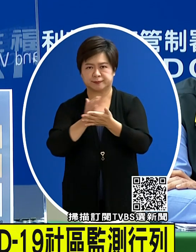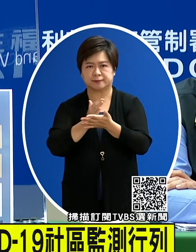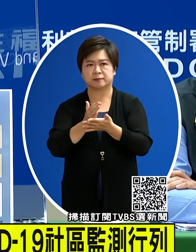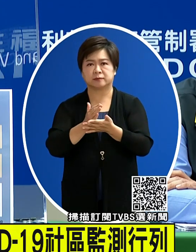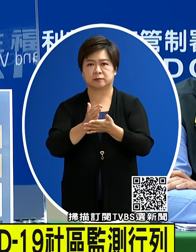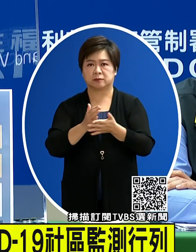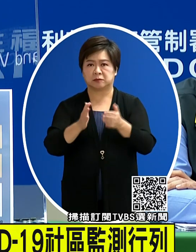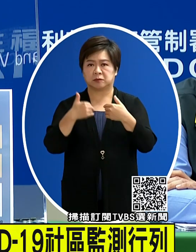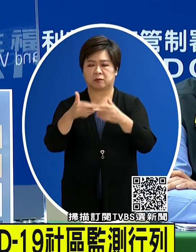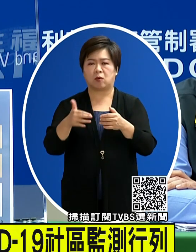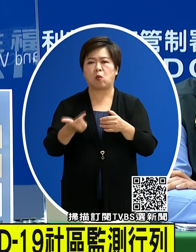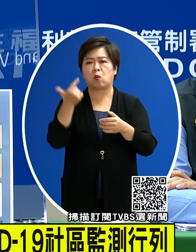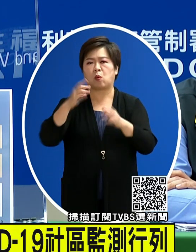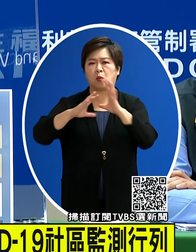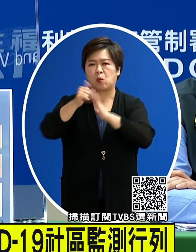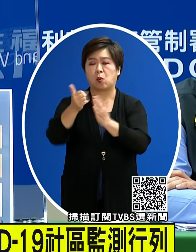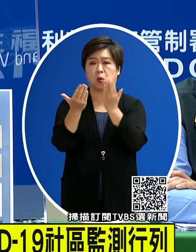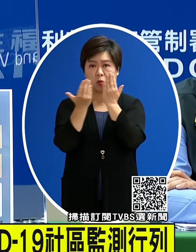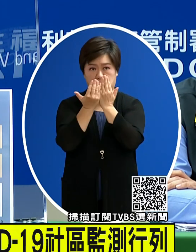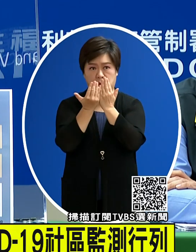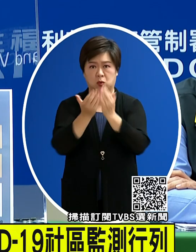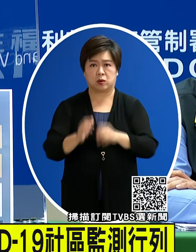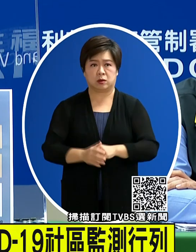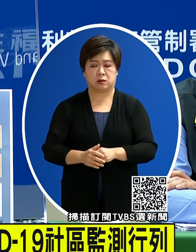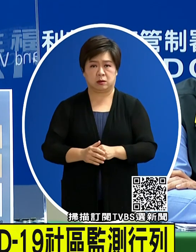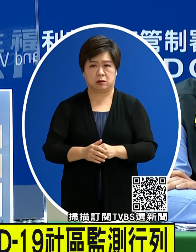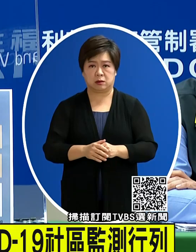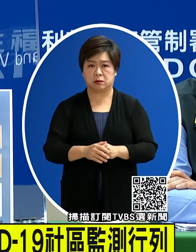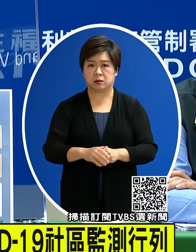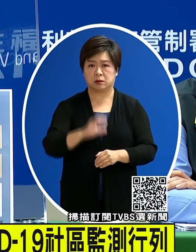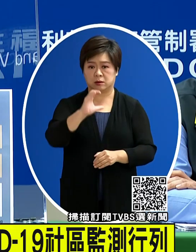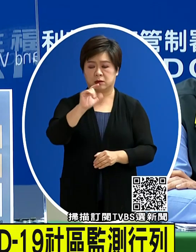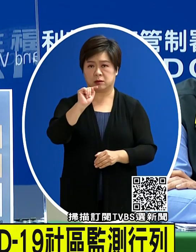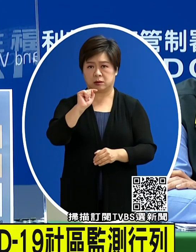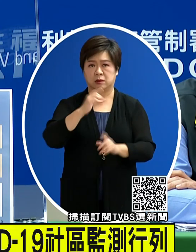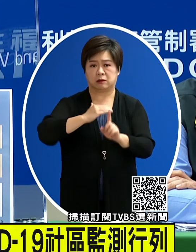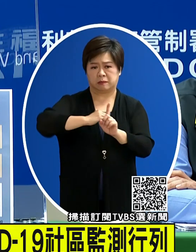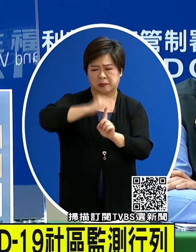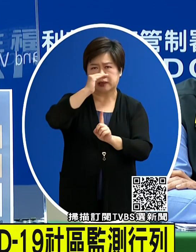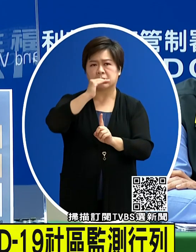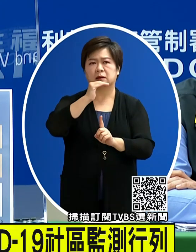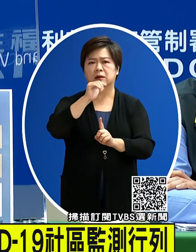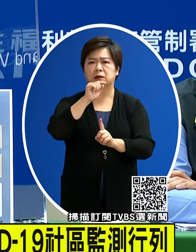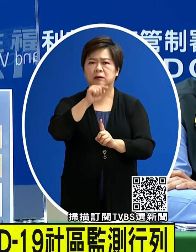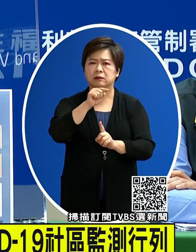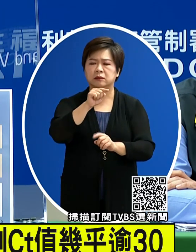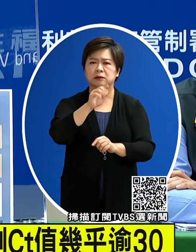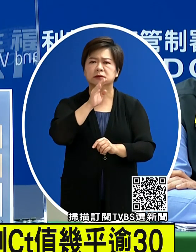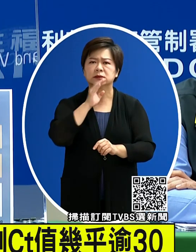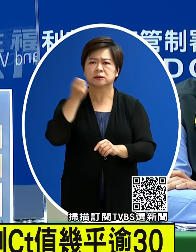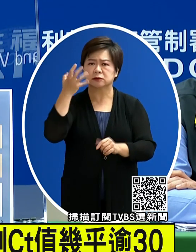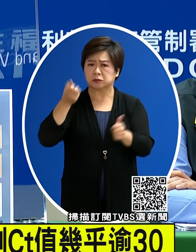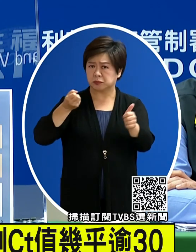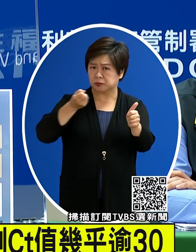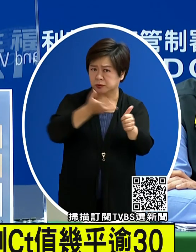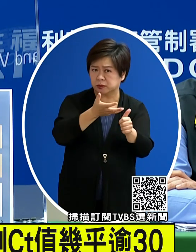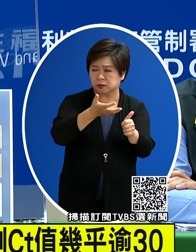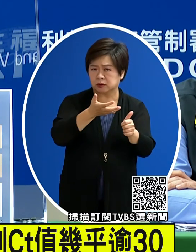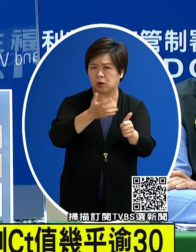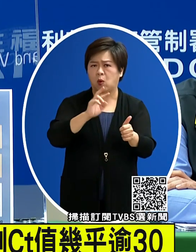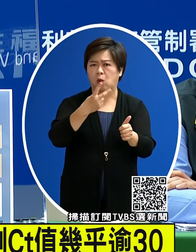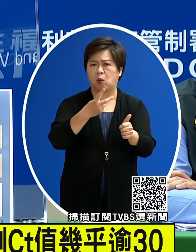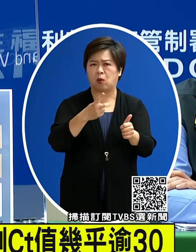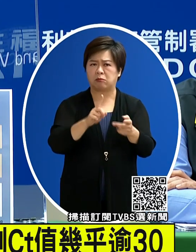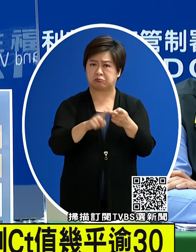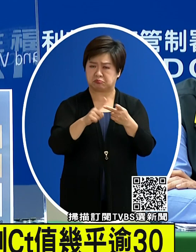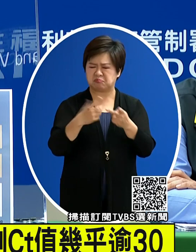哈赶快来复课，好，因为你验出来的时候 CD 值很高，但到底是新传染的，那还是